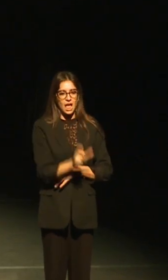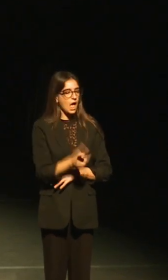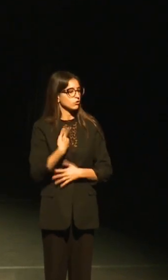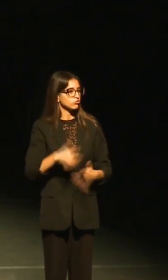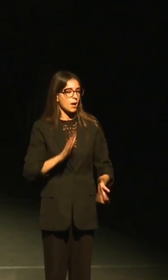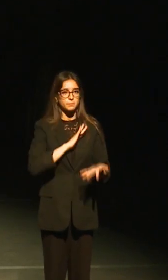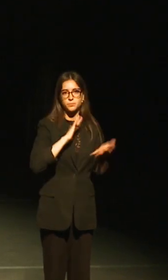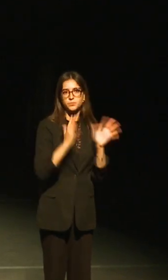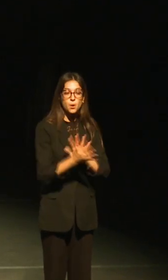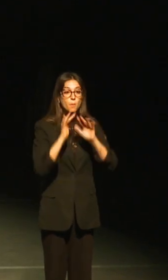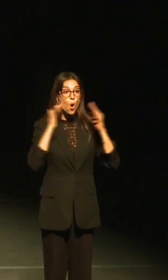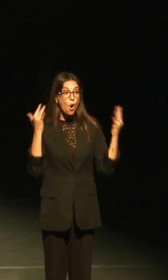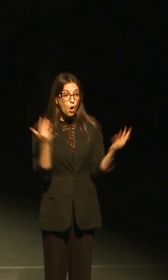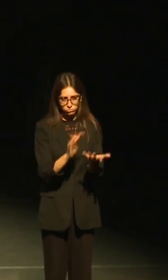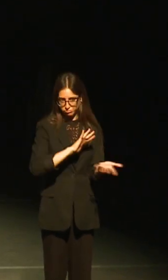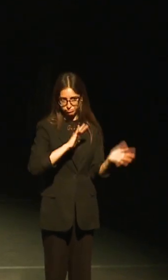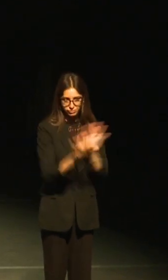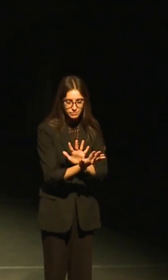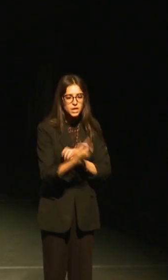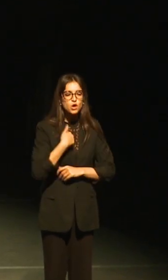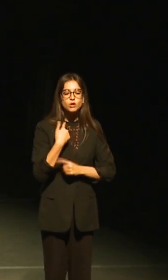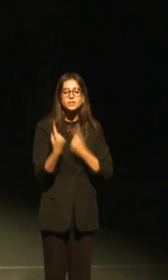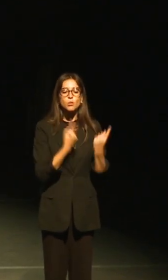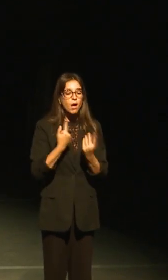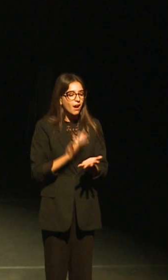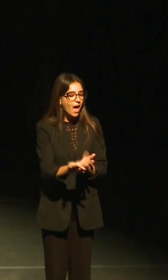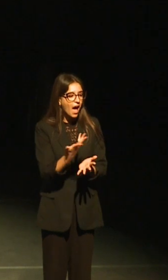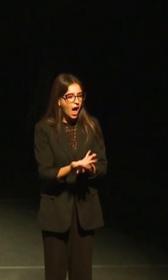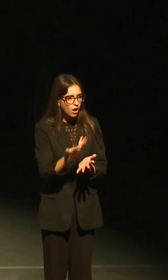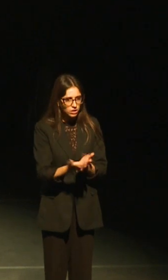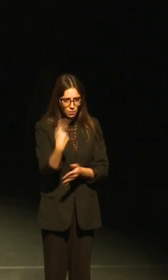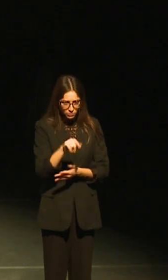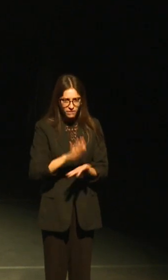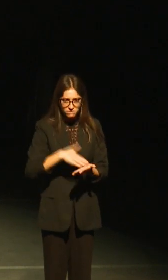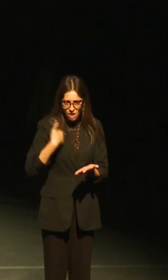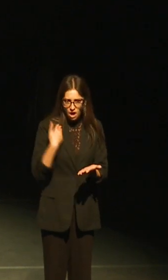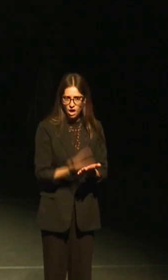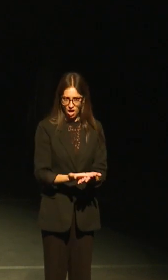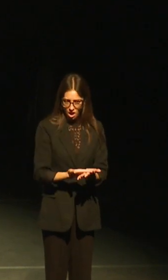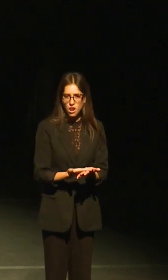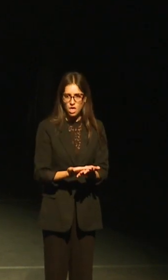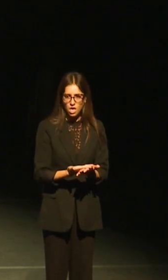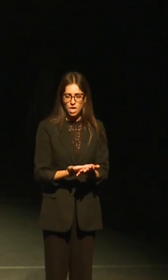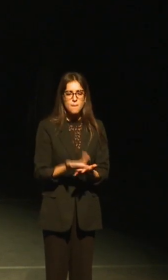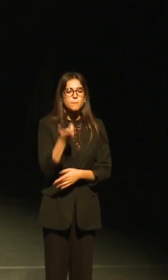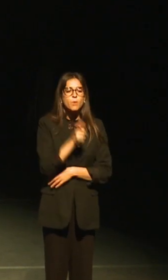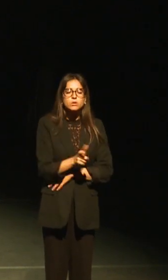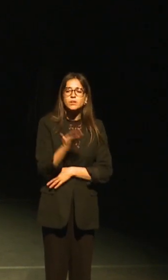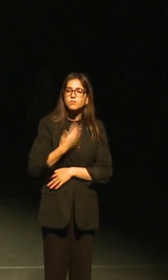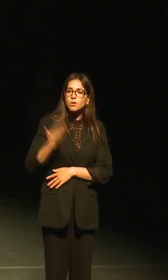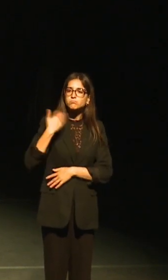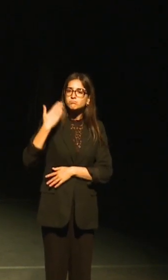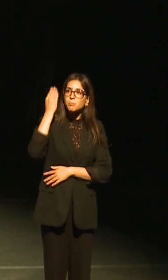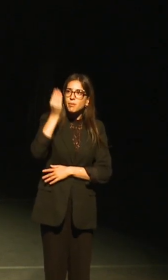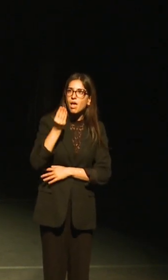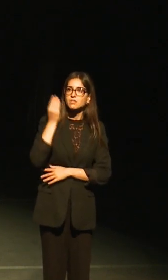cambiato ripeto l'episodio che vi raccontavo io credo che sia veramente molto significativo del fatto che si temesse cioè si pensava che